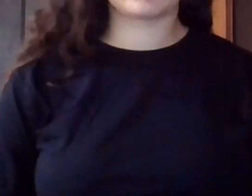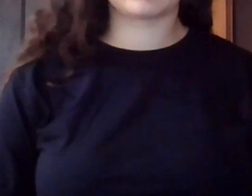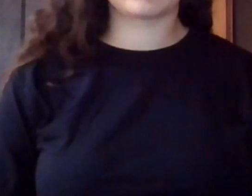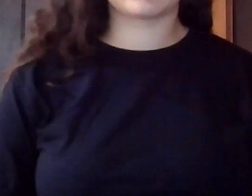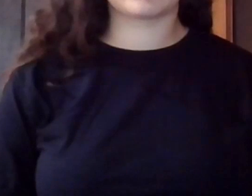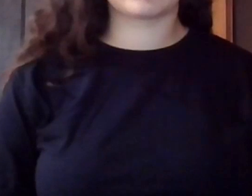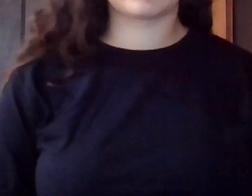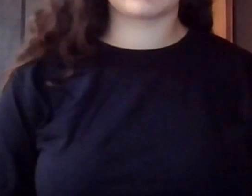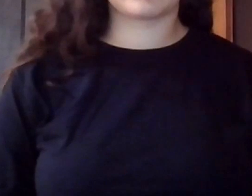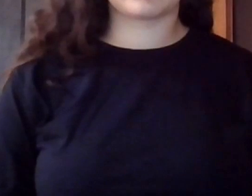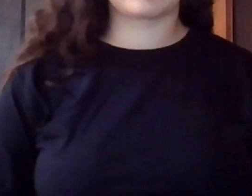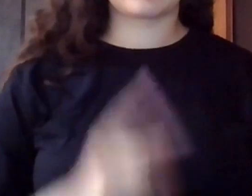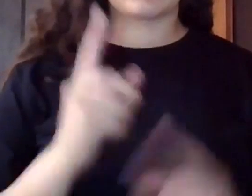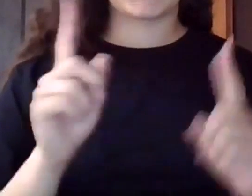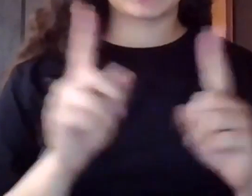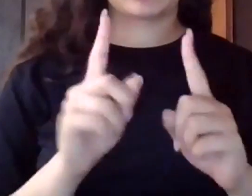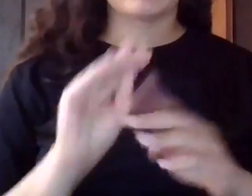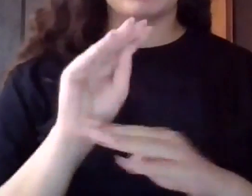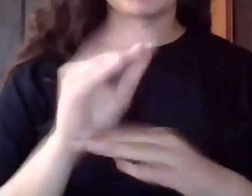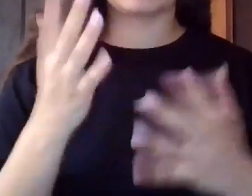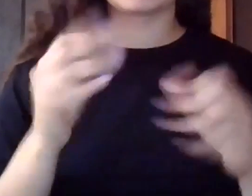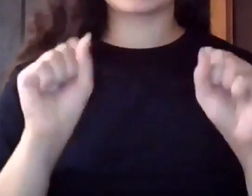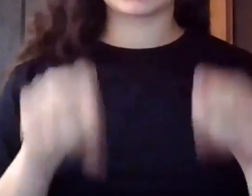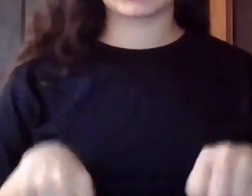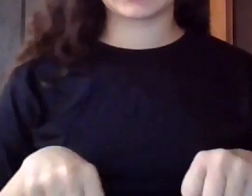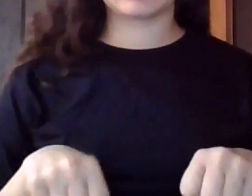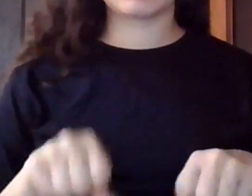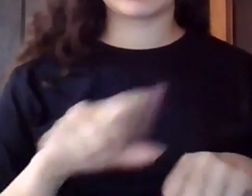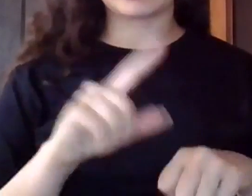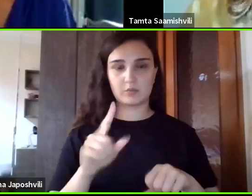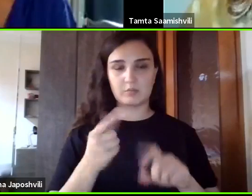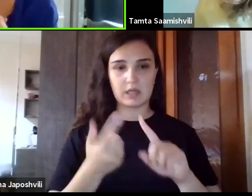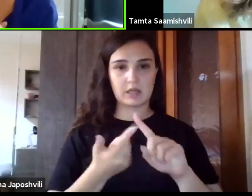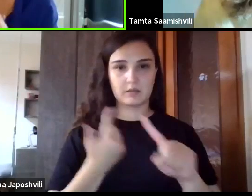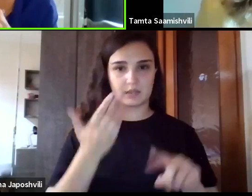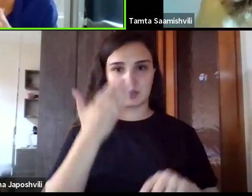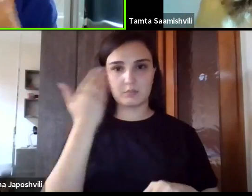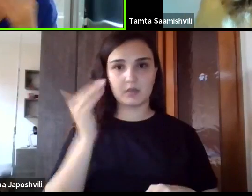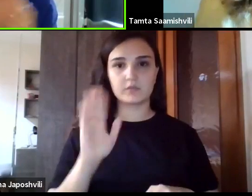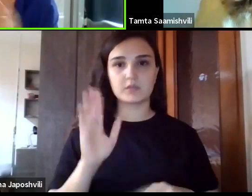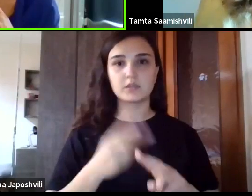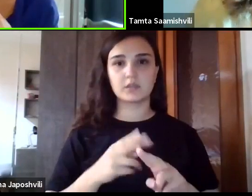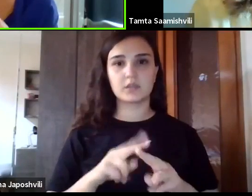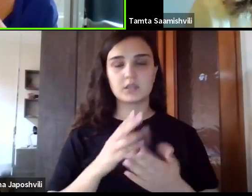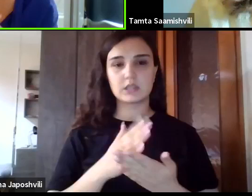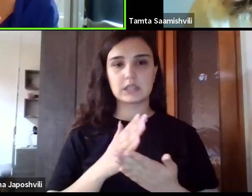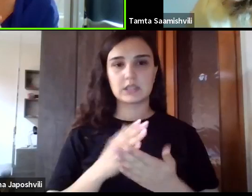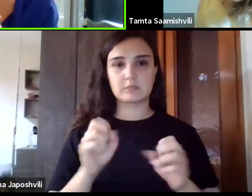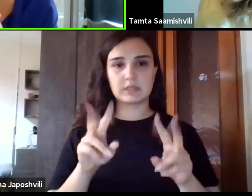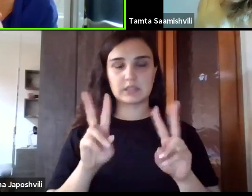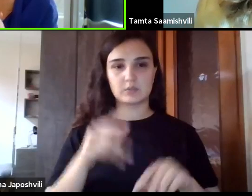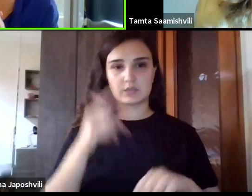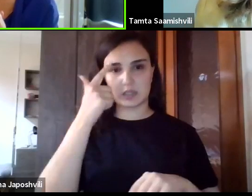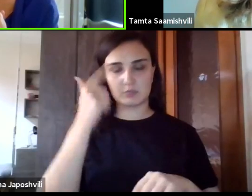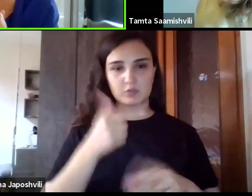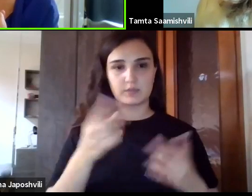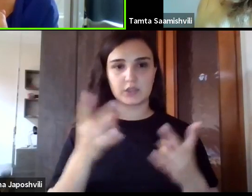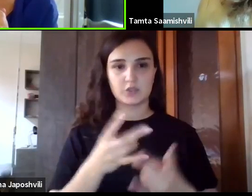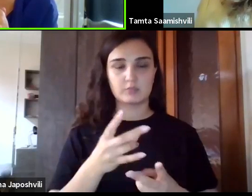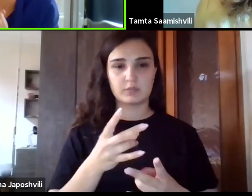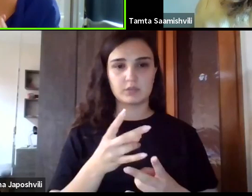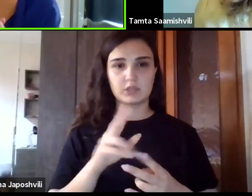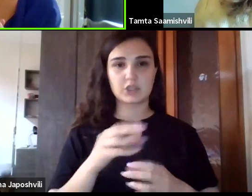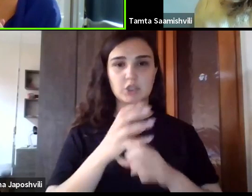ერთად დავამატებ უბრალოდ თუ შეიძლება რომ არ გამომჩეს ეს არის სპეციალური საგანმანათლებლო საჭიროების